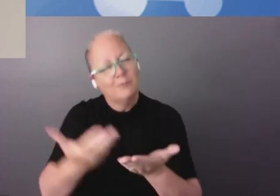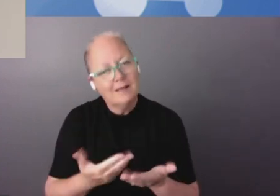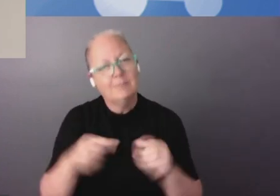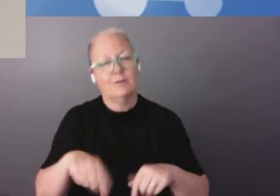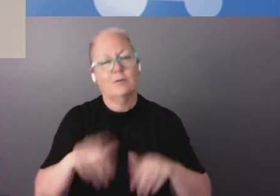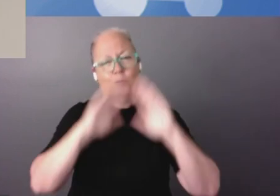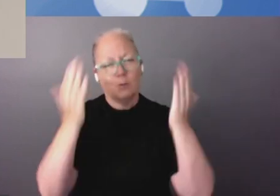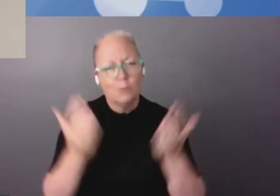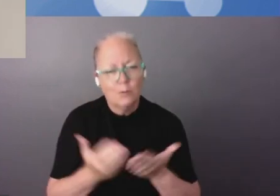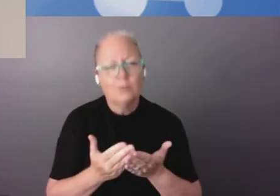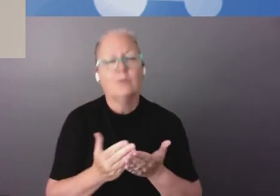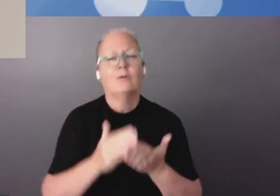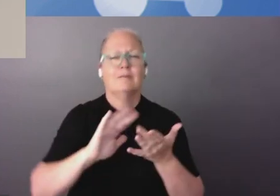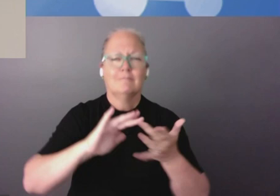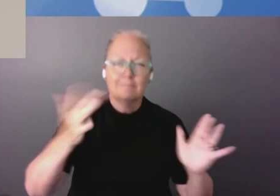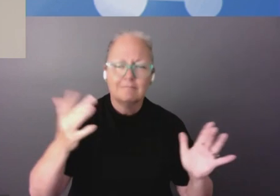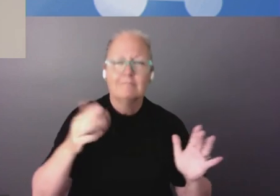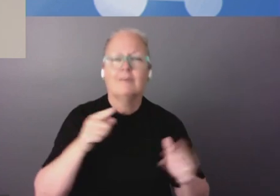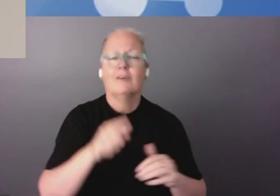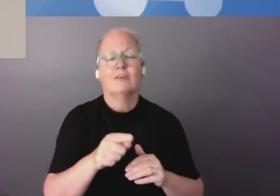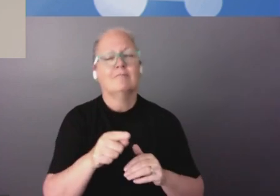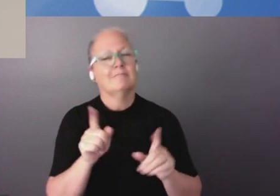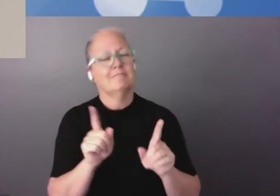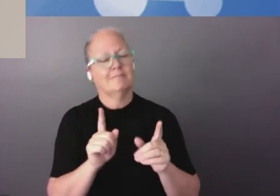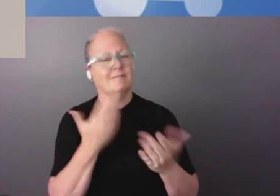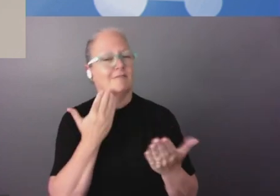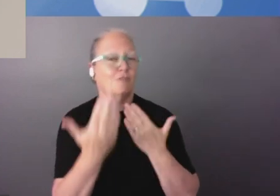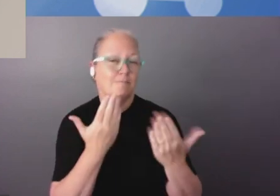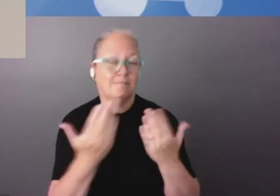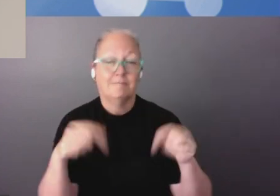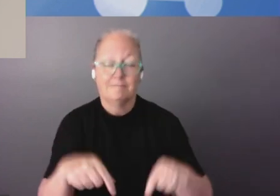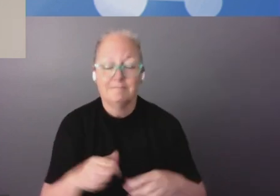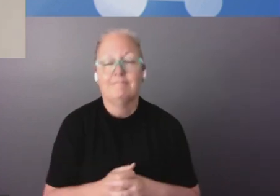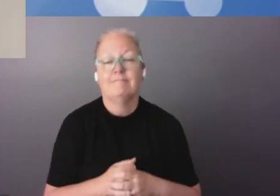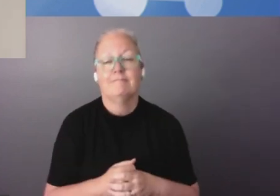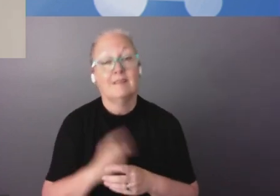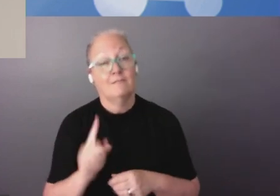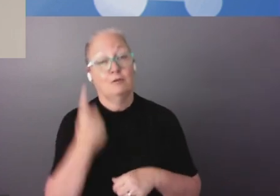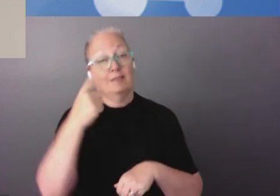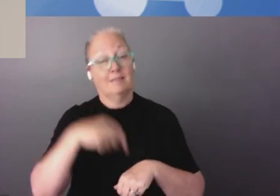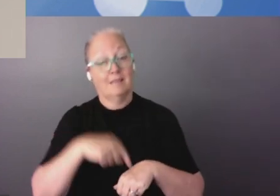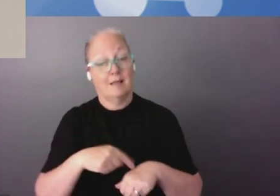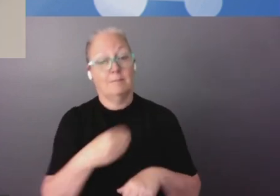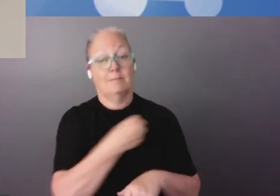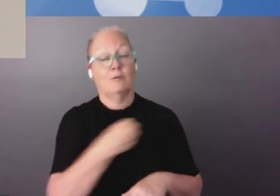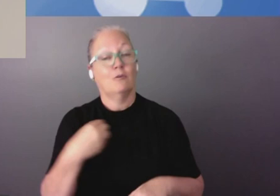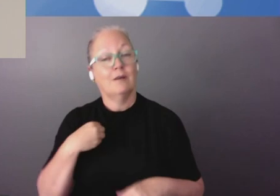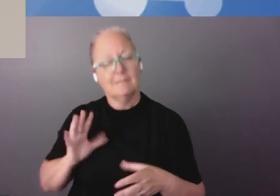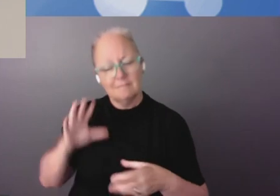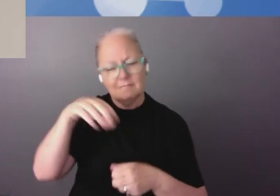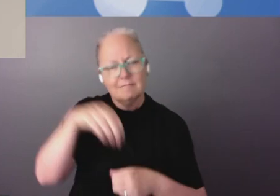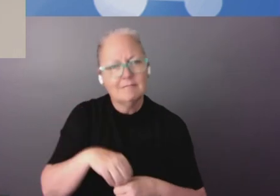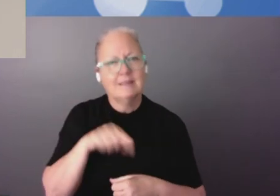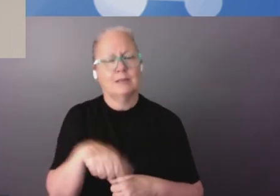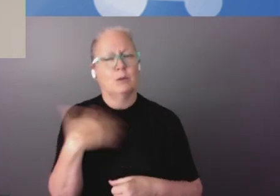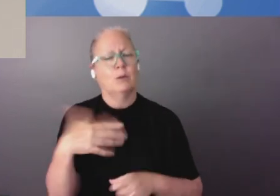Internetem. Polska po raz pierwszy jest gospodarzem tego prestiżowego wydarzenia. Jestem ogromnie dumny,